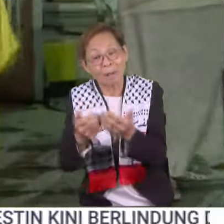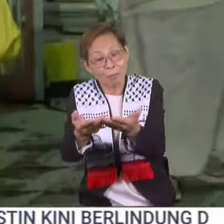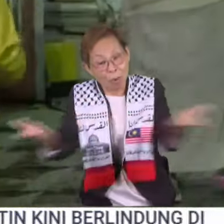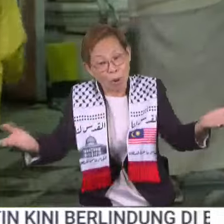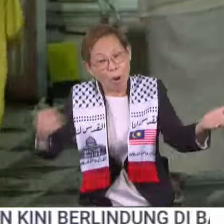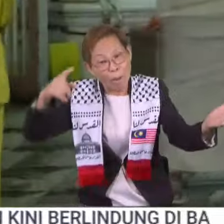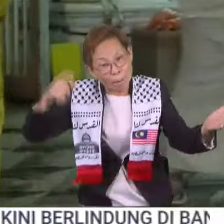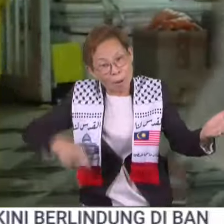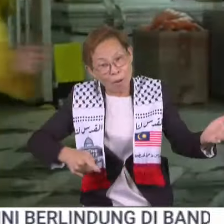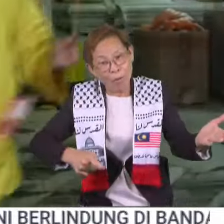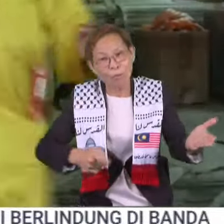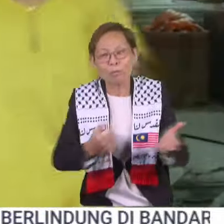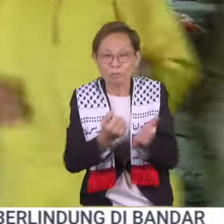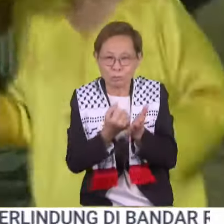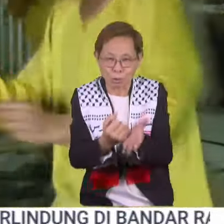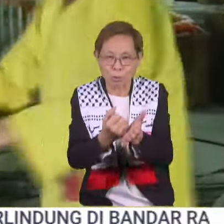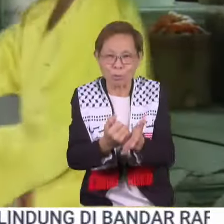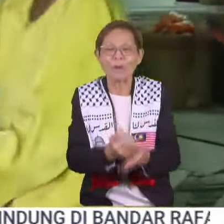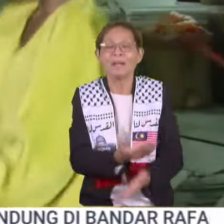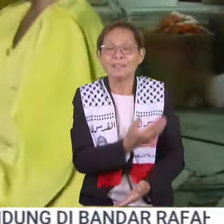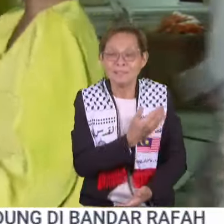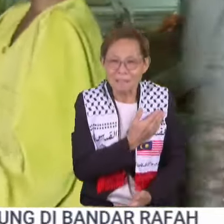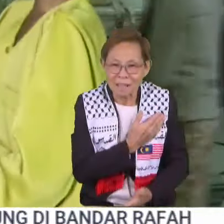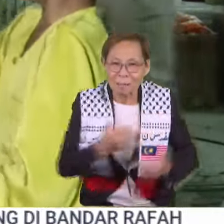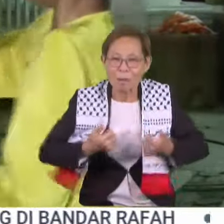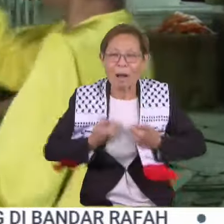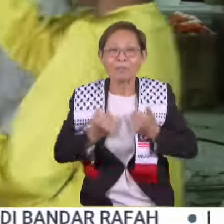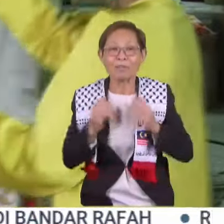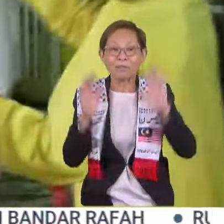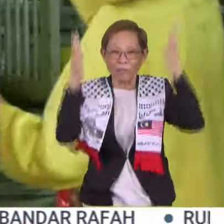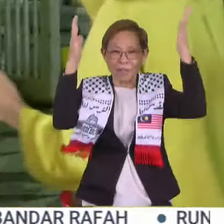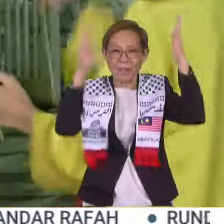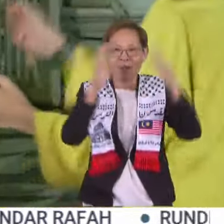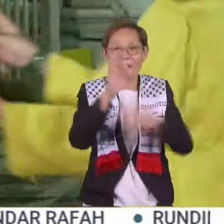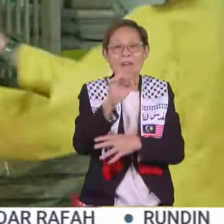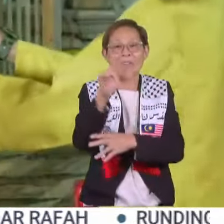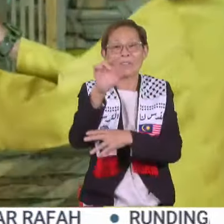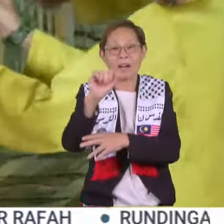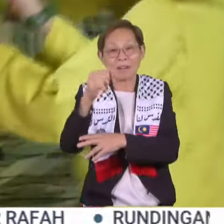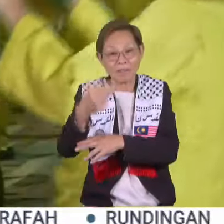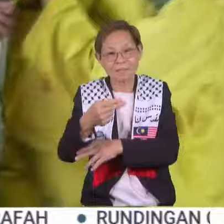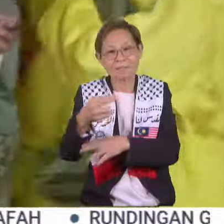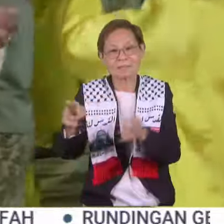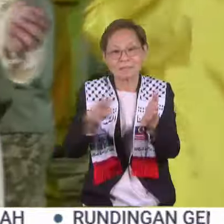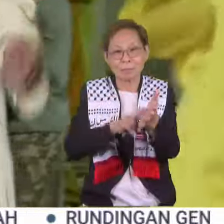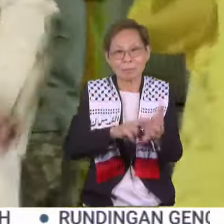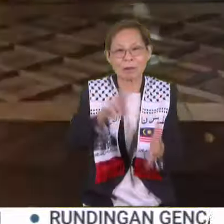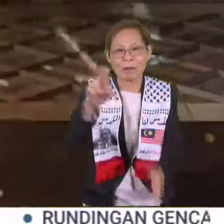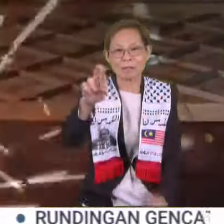masih memerlukan. Salam Aidilfitri, Faras Hairin Abdul Jalil, RTM.